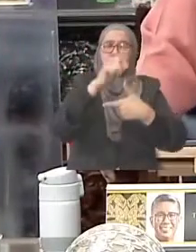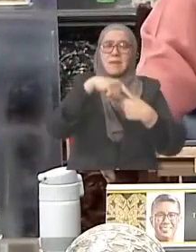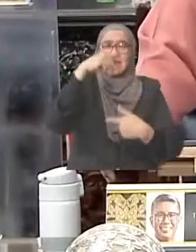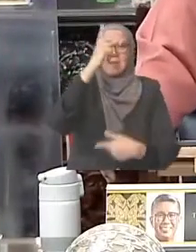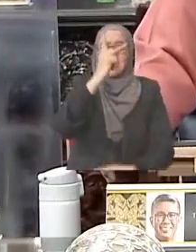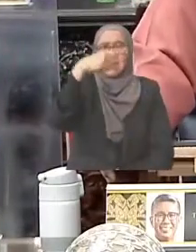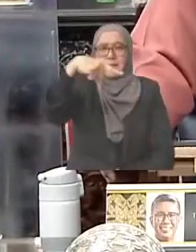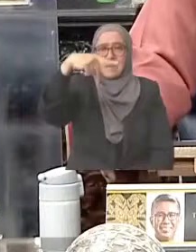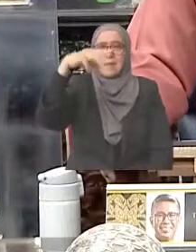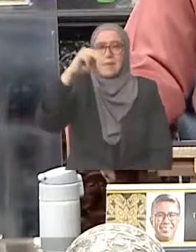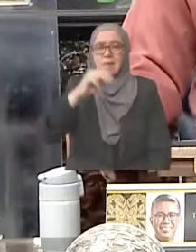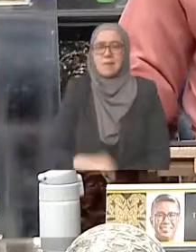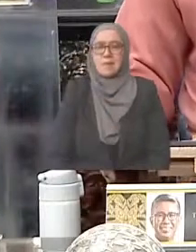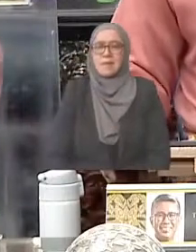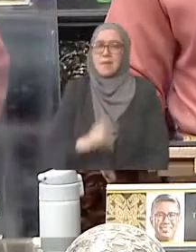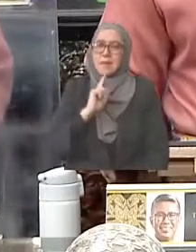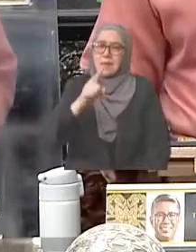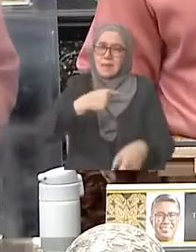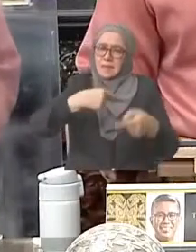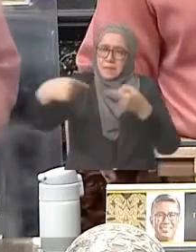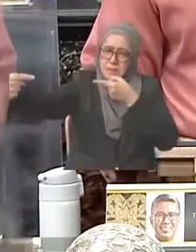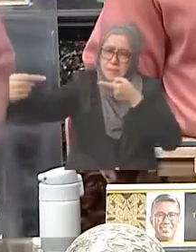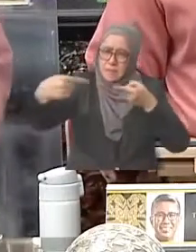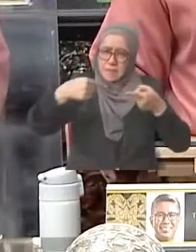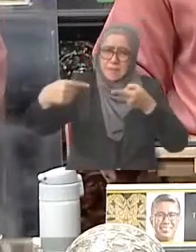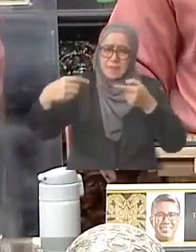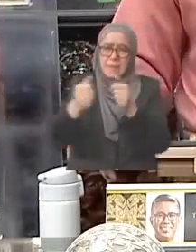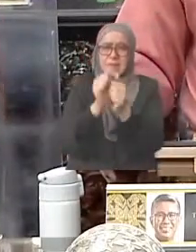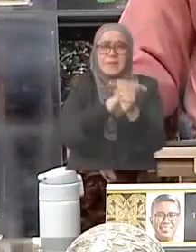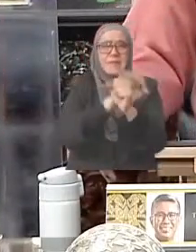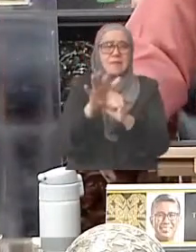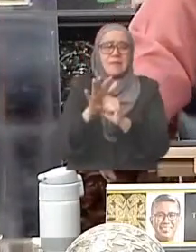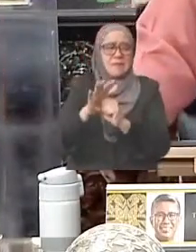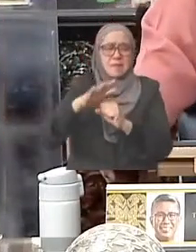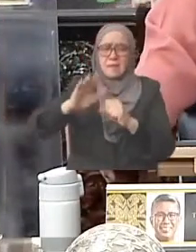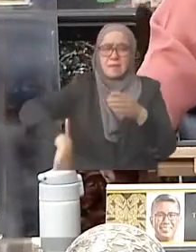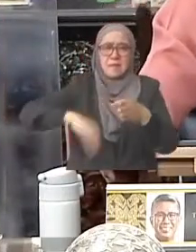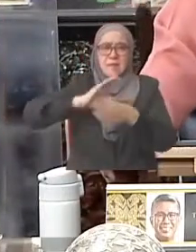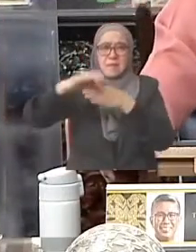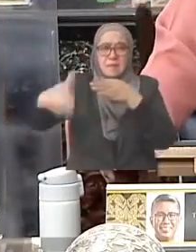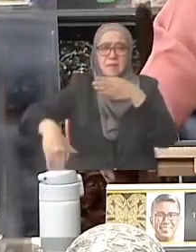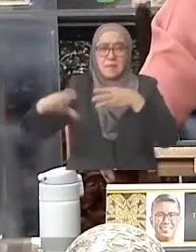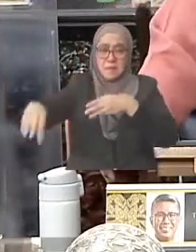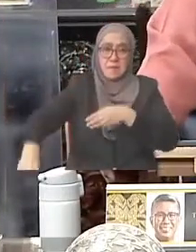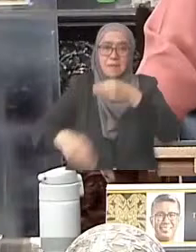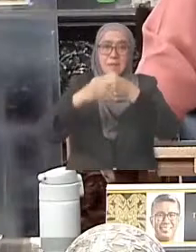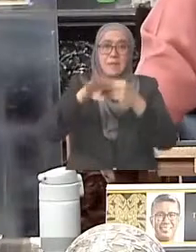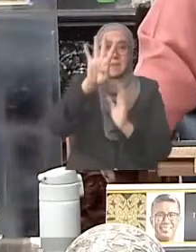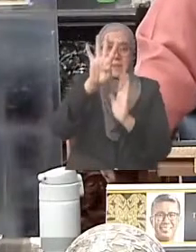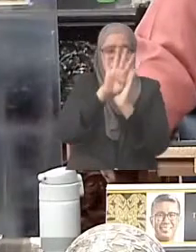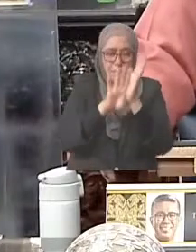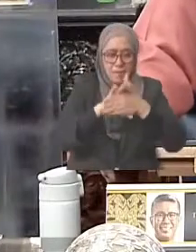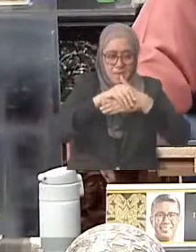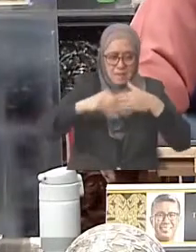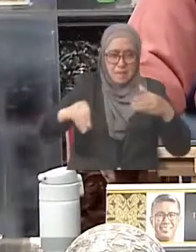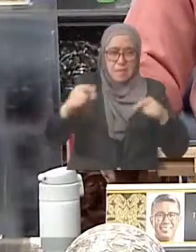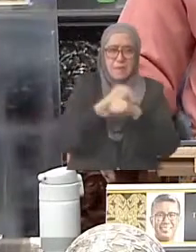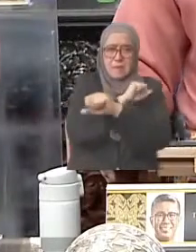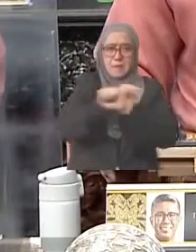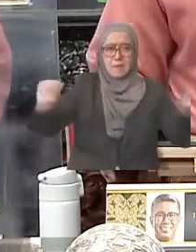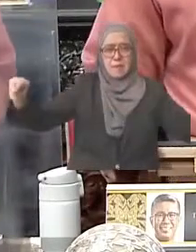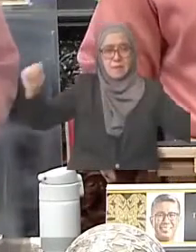pada mikomi 19 ini masih belum berakhir oleh itu tambahan empat bila Ringgit disediakan khusus untuk meneruskan agenda